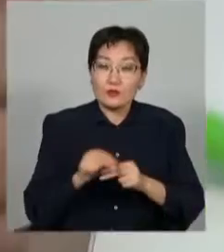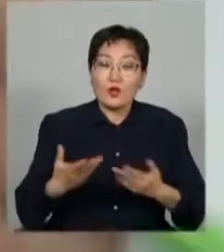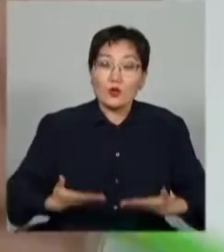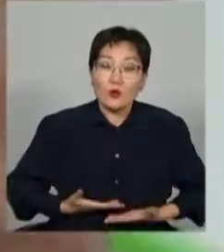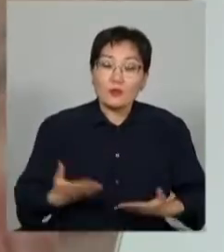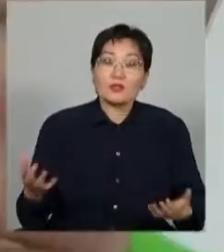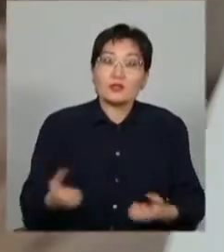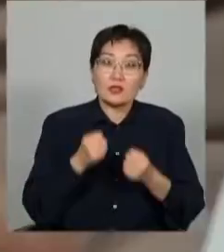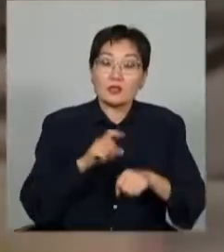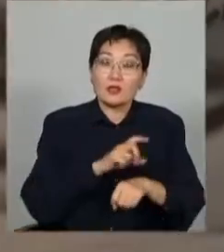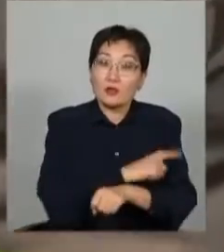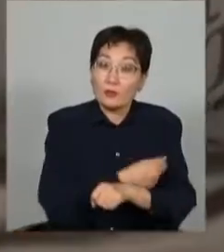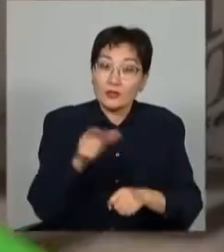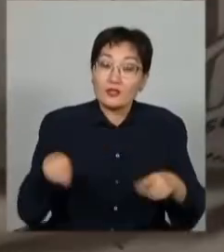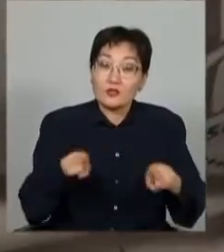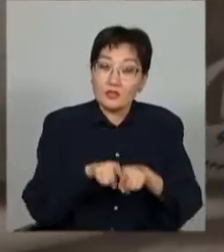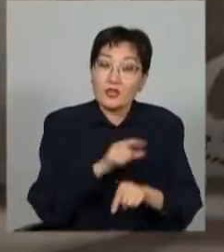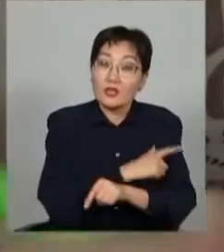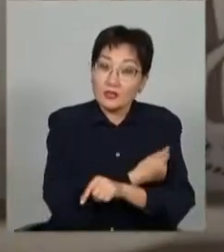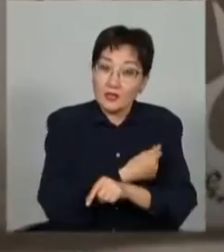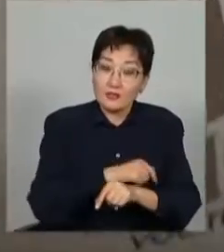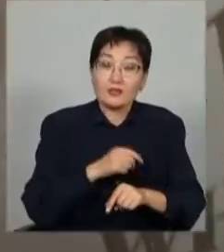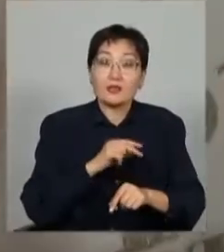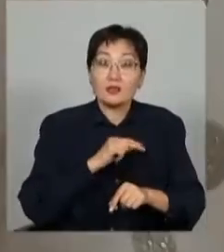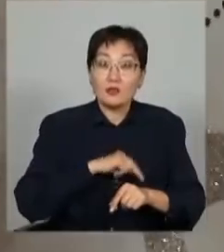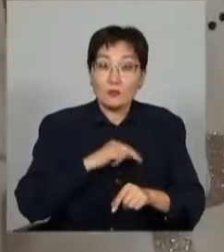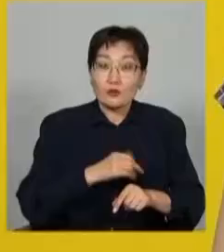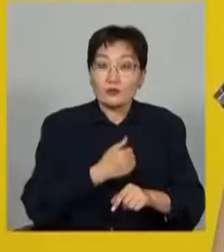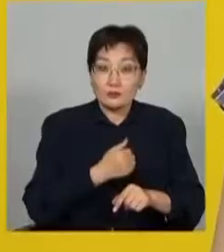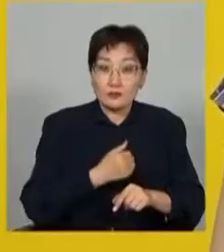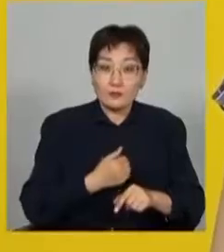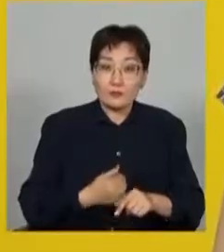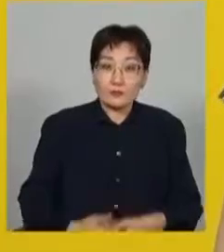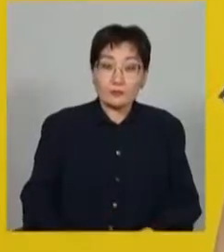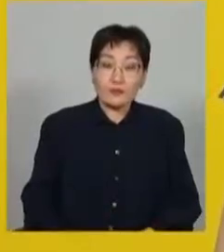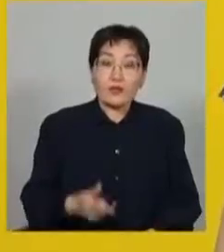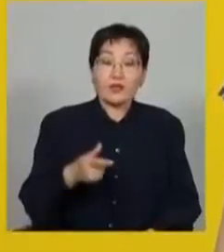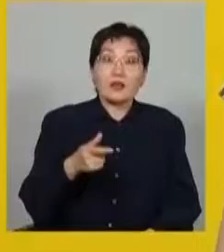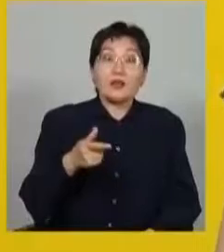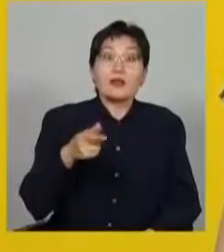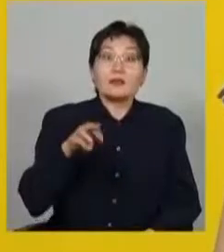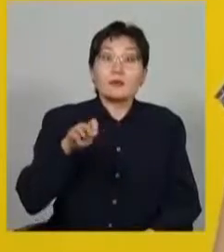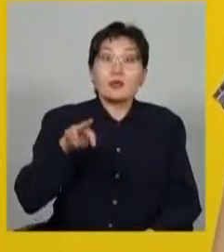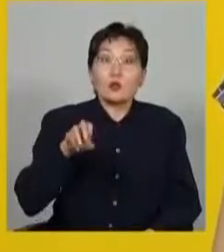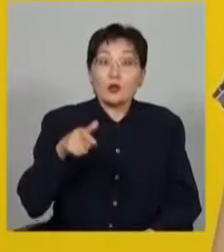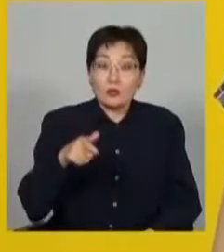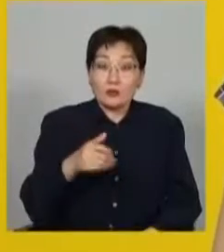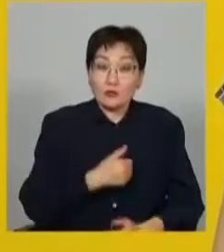жүрген аққалатты жандар секілді дәрігер болсам деп армандайды дейді анасы. Именно гематолог болғысы келеді.